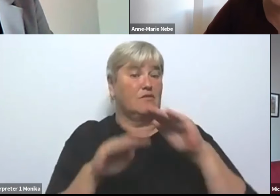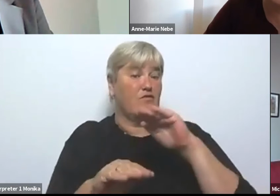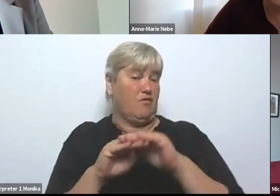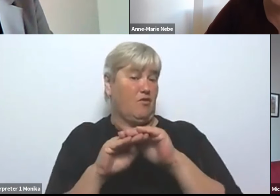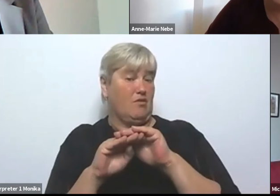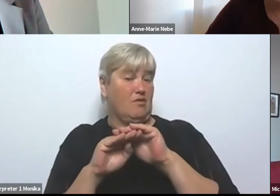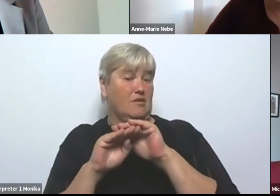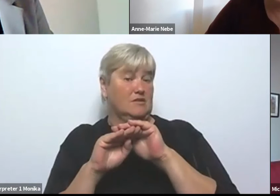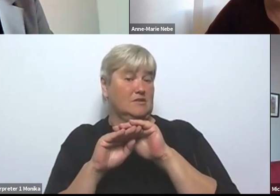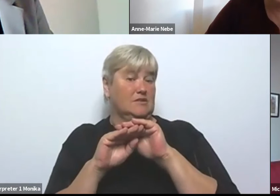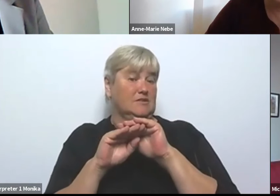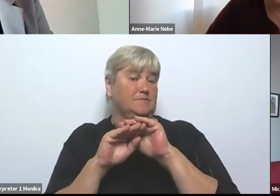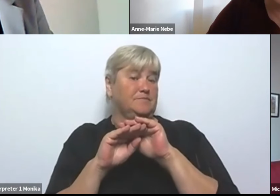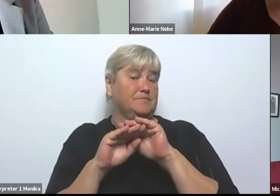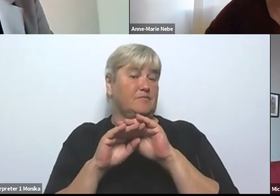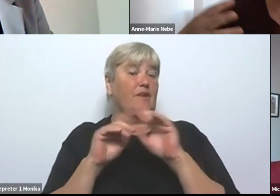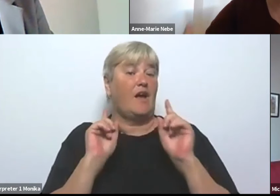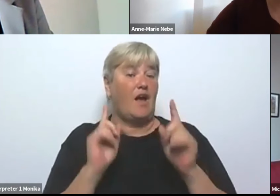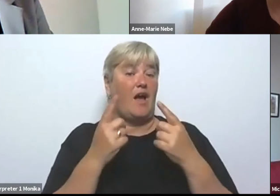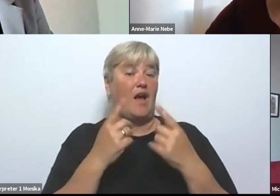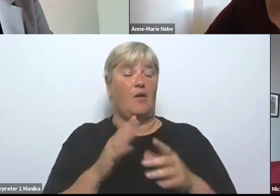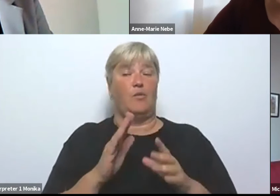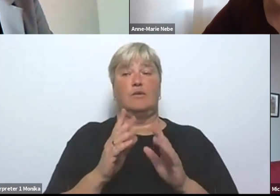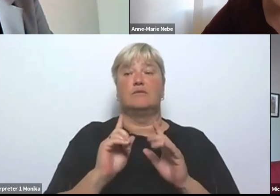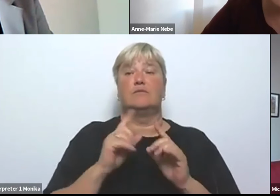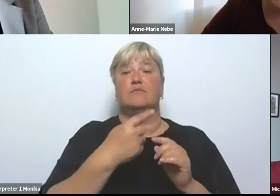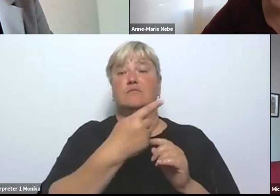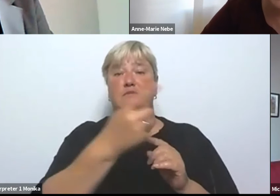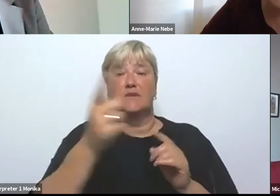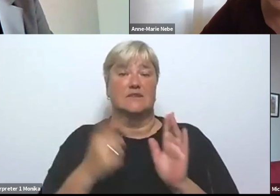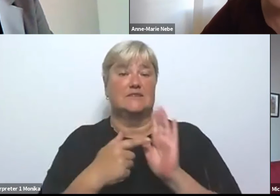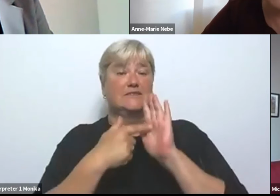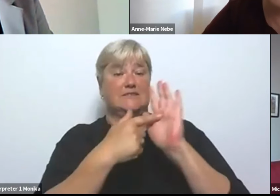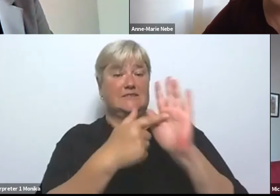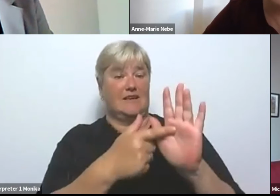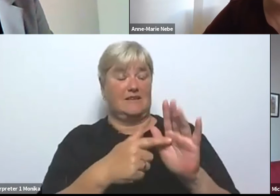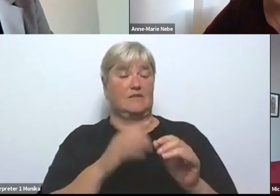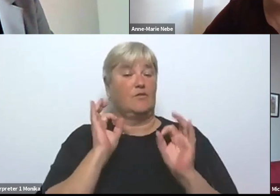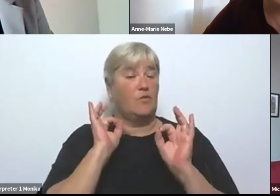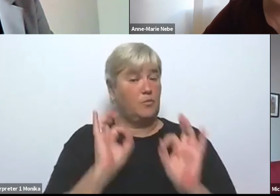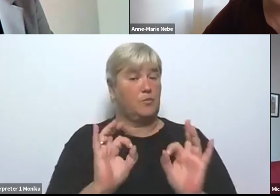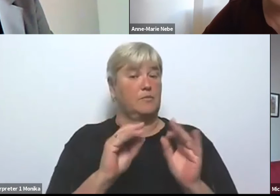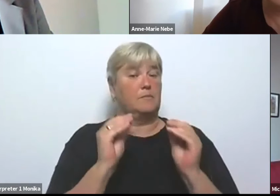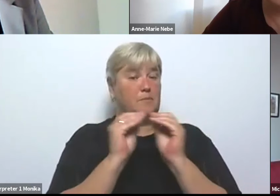natürlich die Reichweite aufzeigt, die wir erreichen wollen.